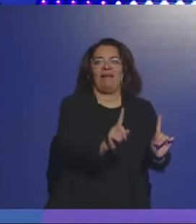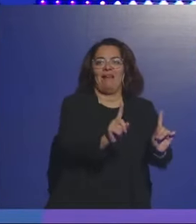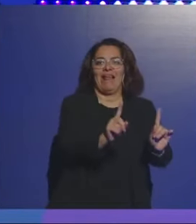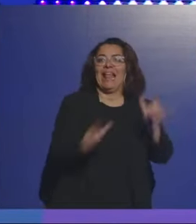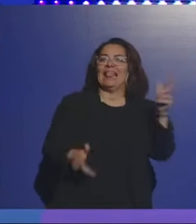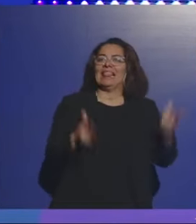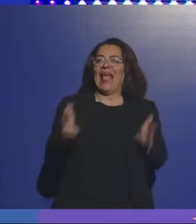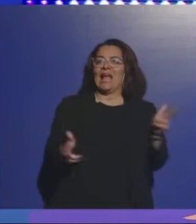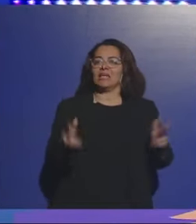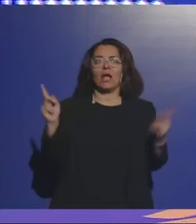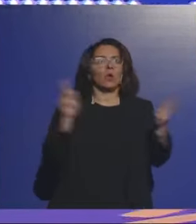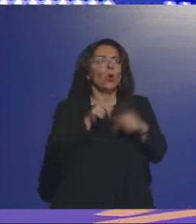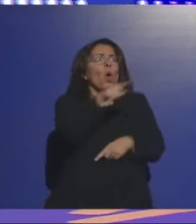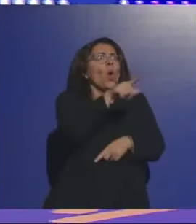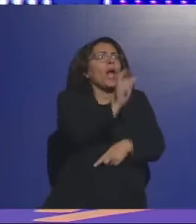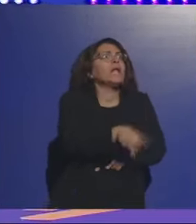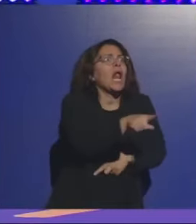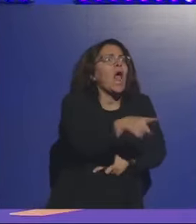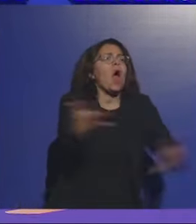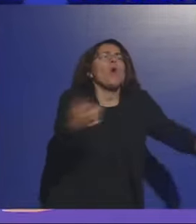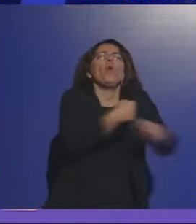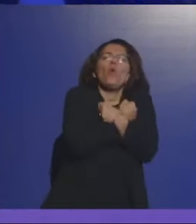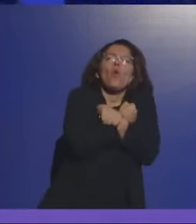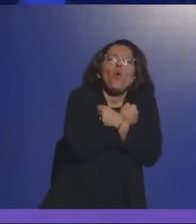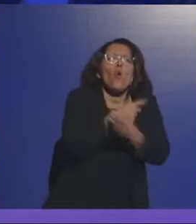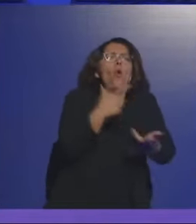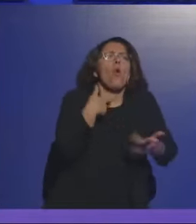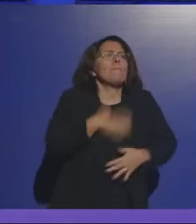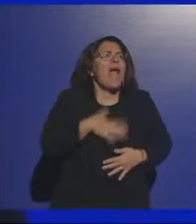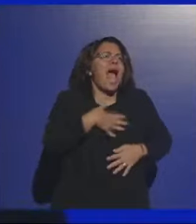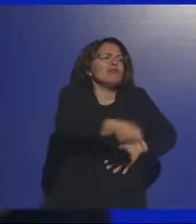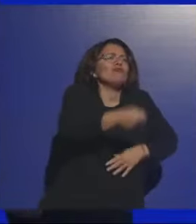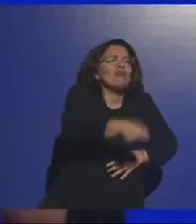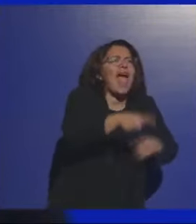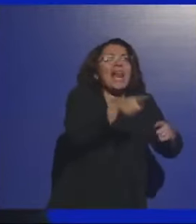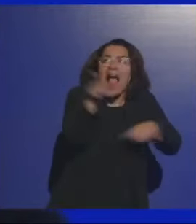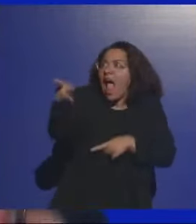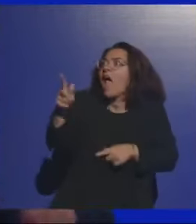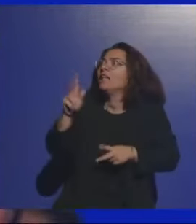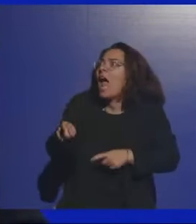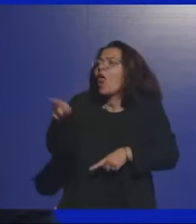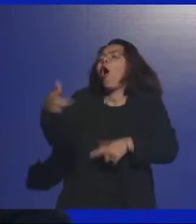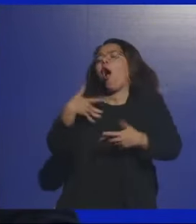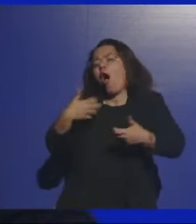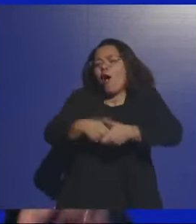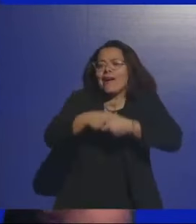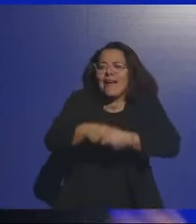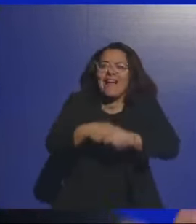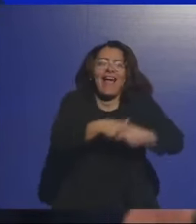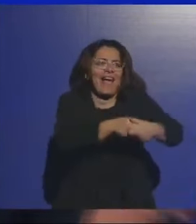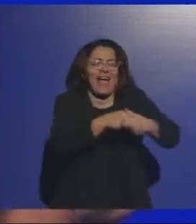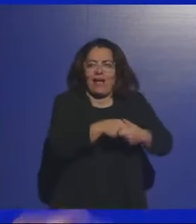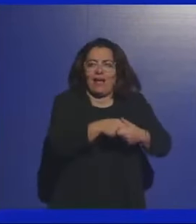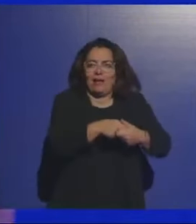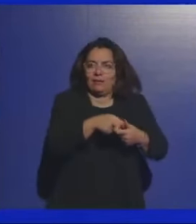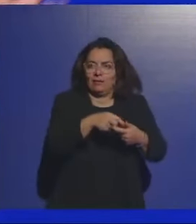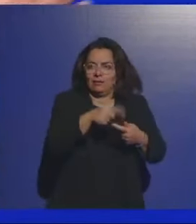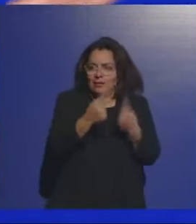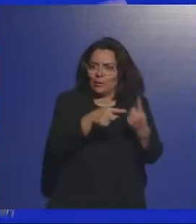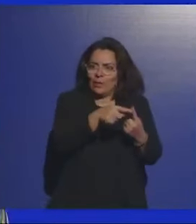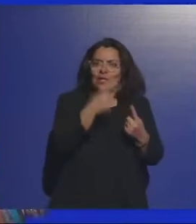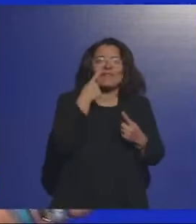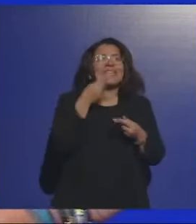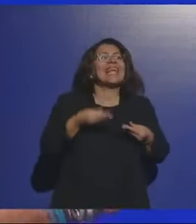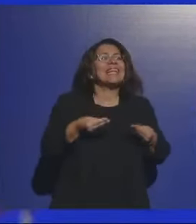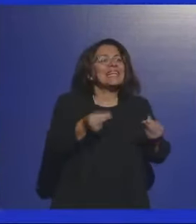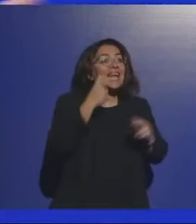italiano che piacere che piacere che piacere è sempre una questione di distanze è sempre in Terra